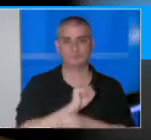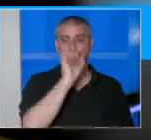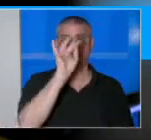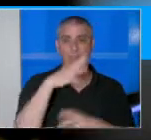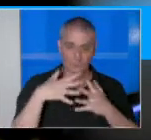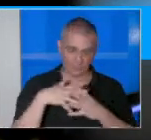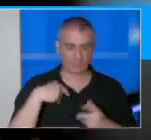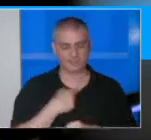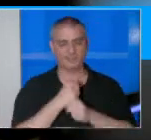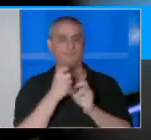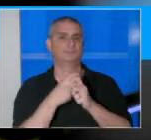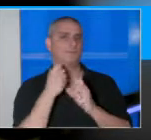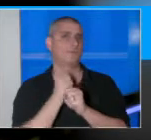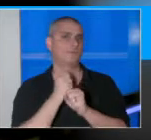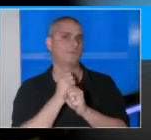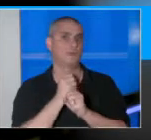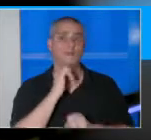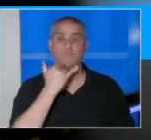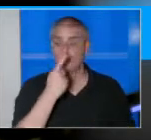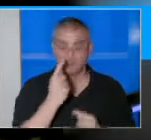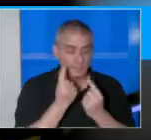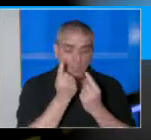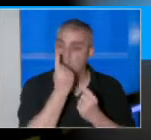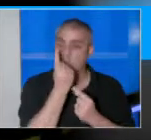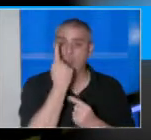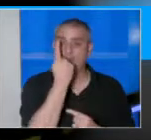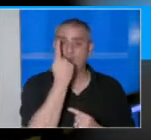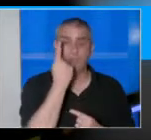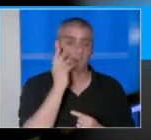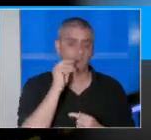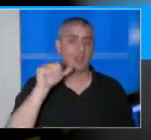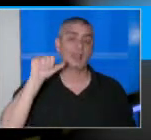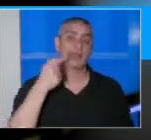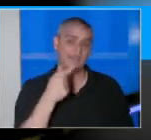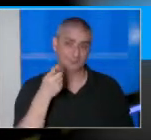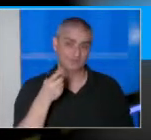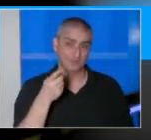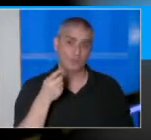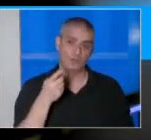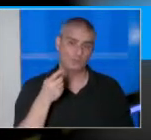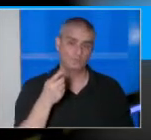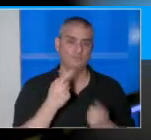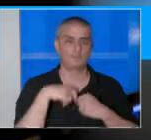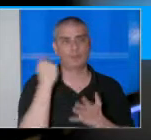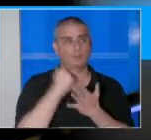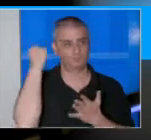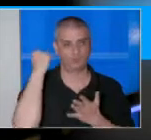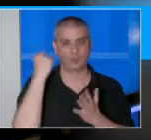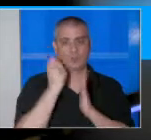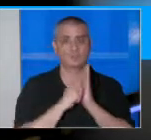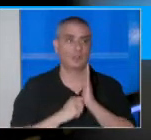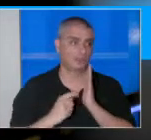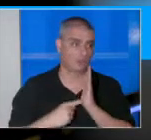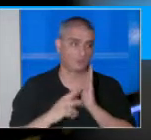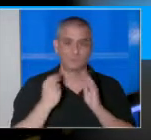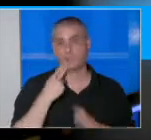בקואליציה, אני אייצג את מפלגת העבודה, ואכן על חודו של קול, בעצם על קולו של איתן גינזבורג, הוועדה אישרה את התקנות הללו,